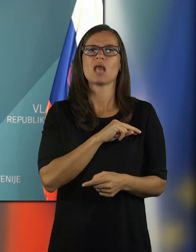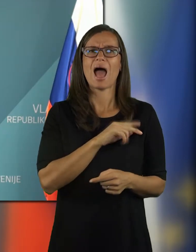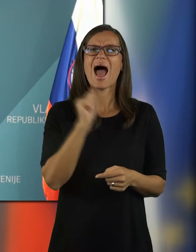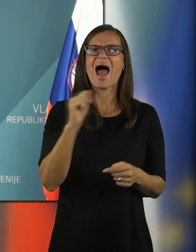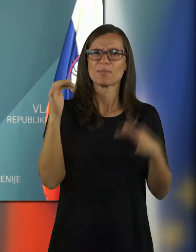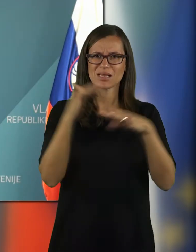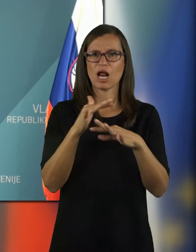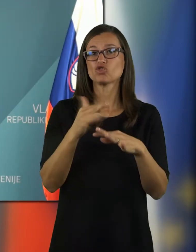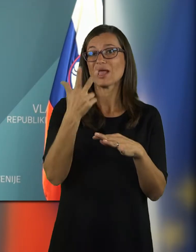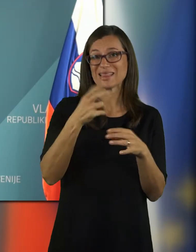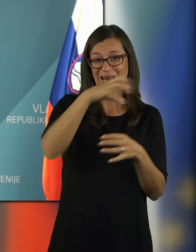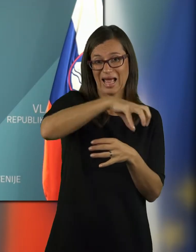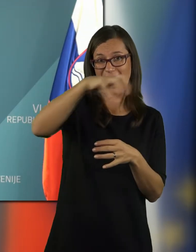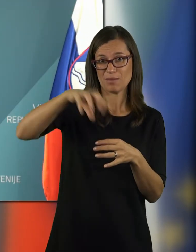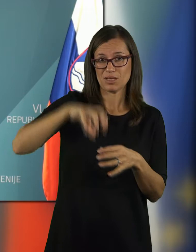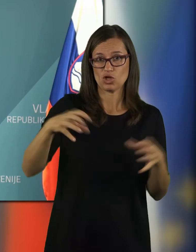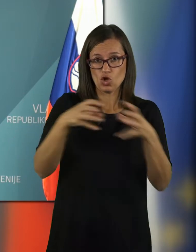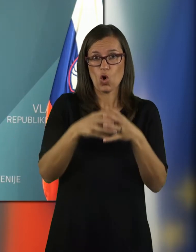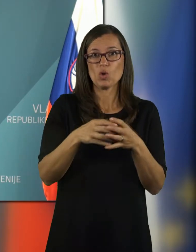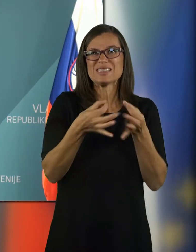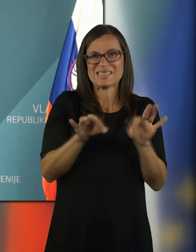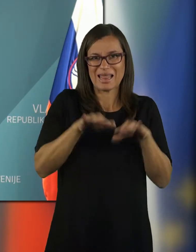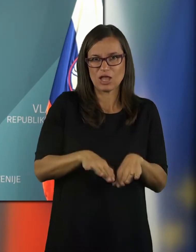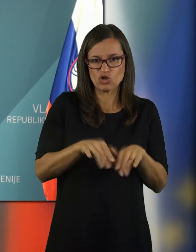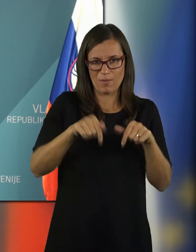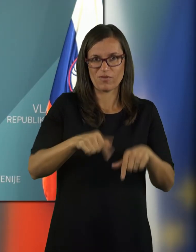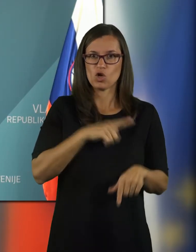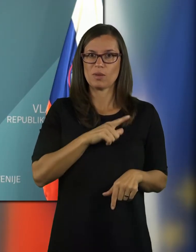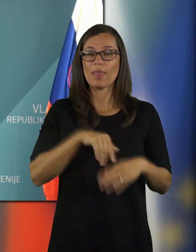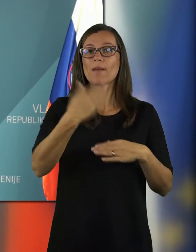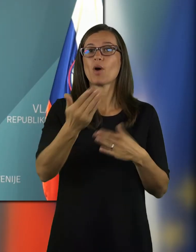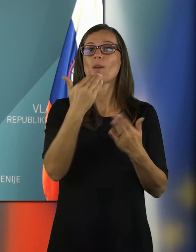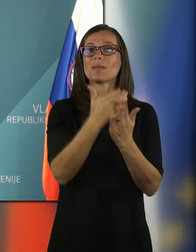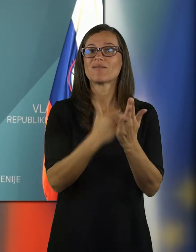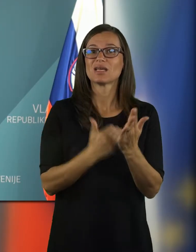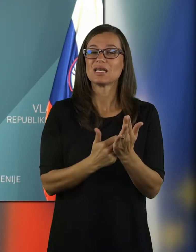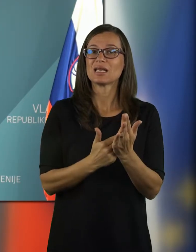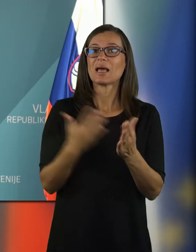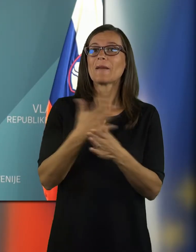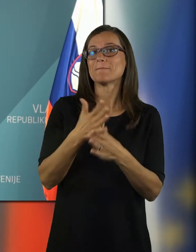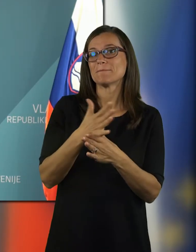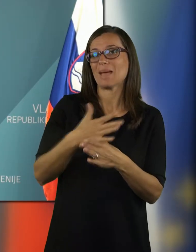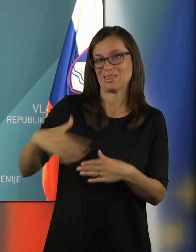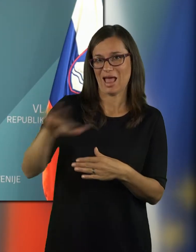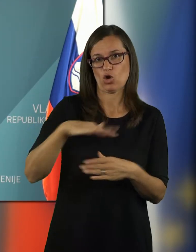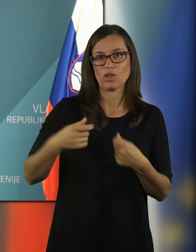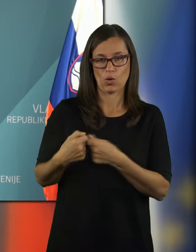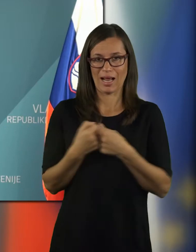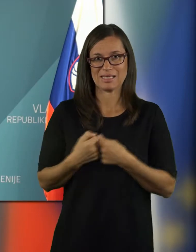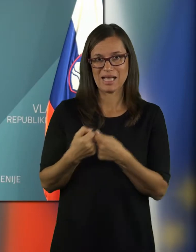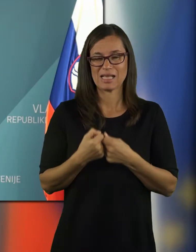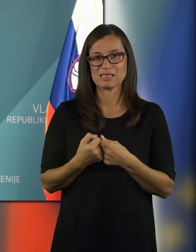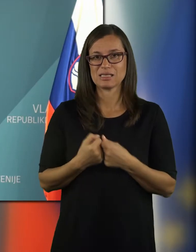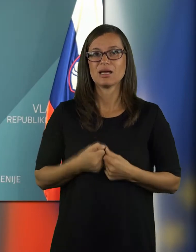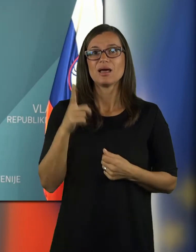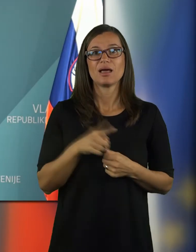3 arbitrov s sedežem v Ljubljani po pravilih International Chamber of Commerce, in